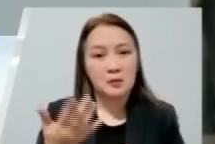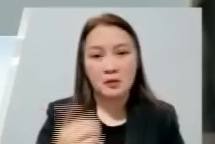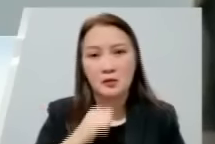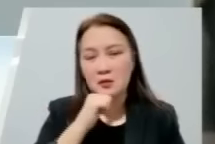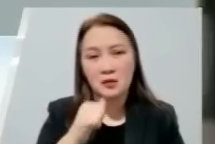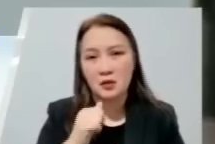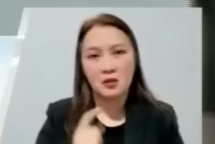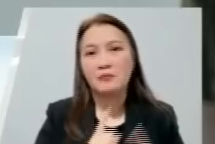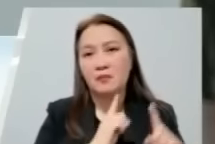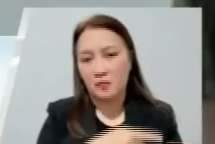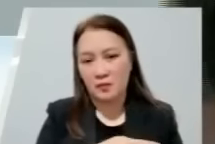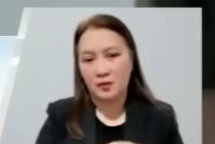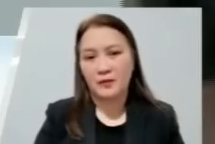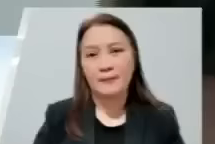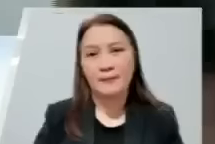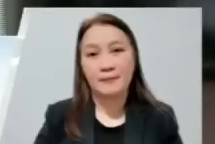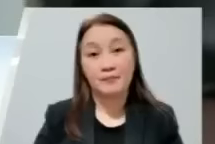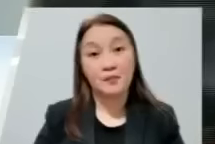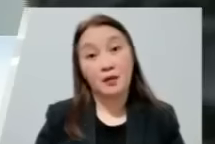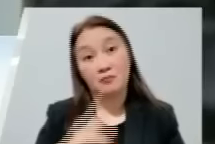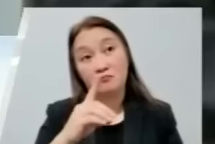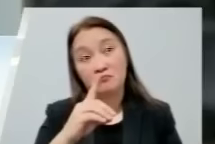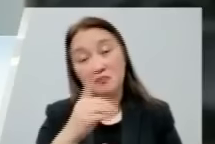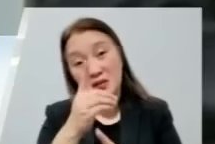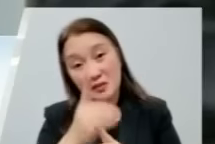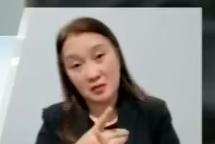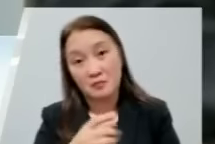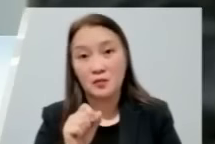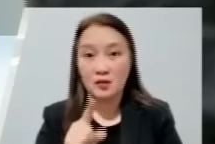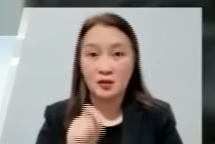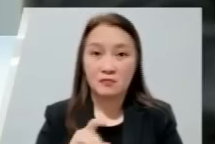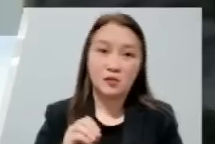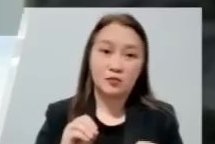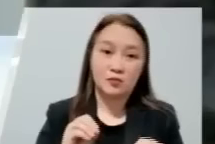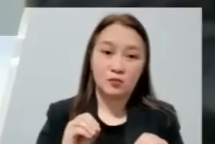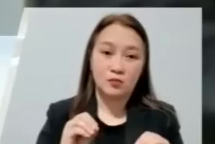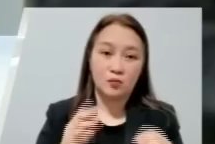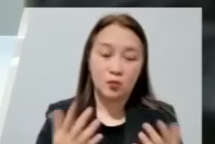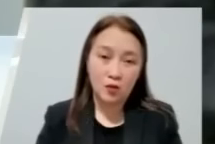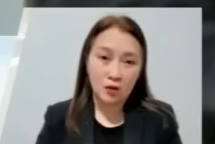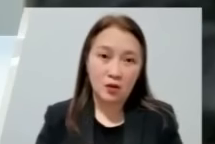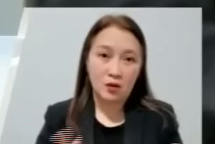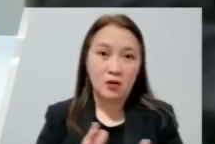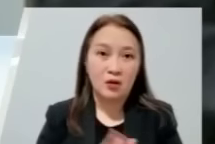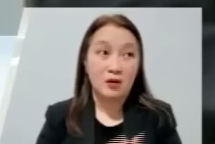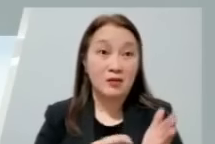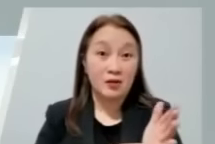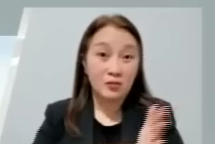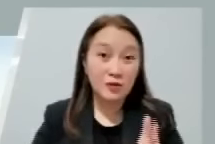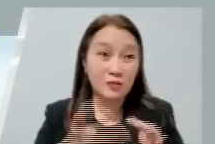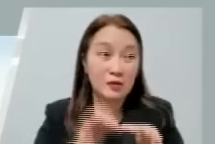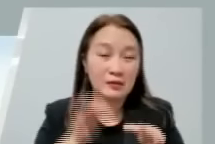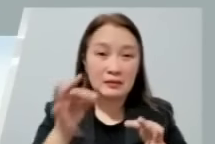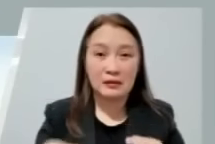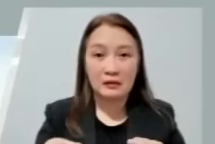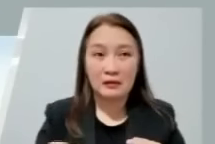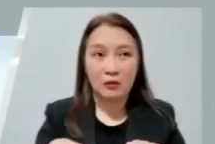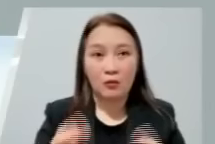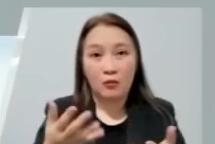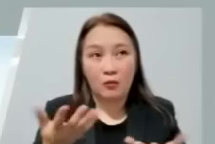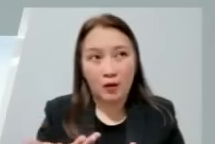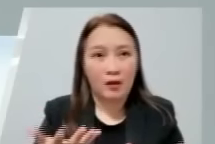ang December 11, wala man lang pinadatang request for extension for valid reason, then